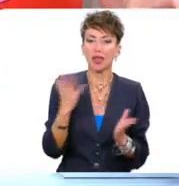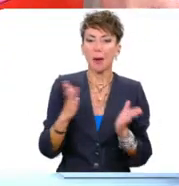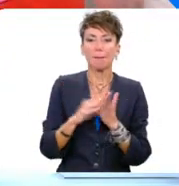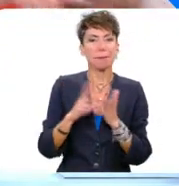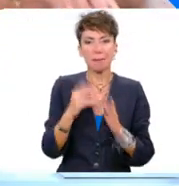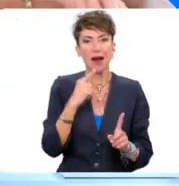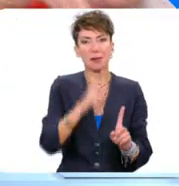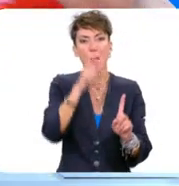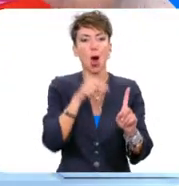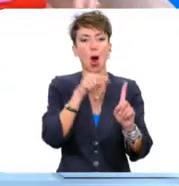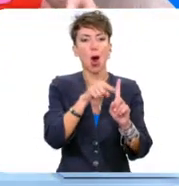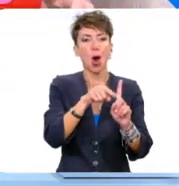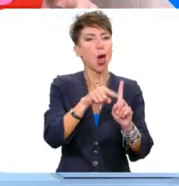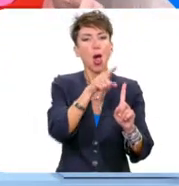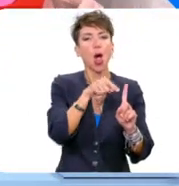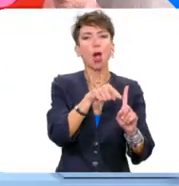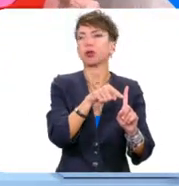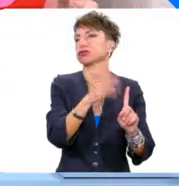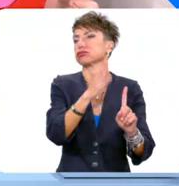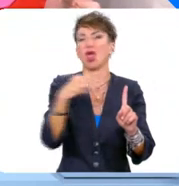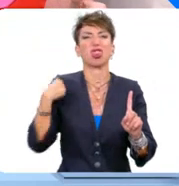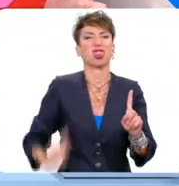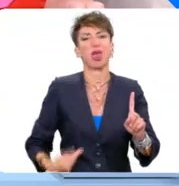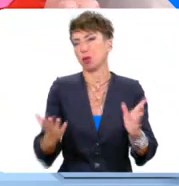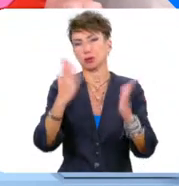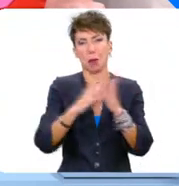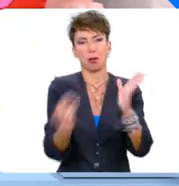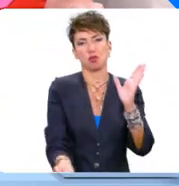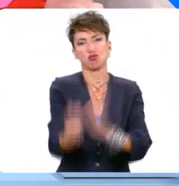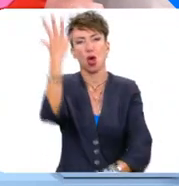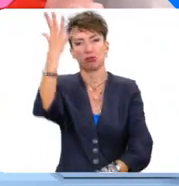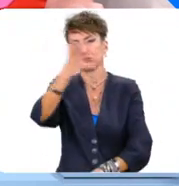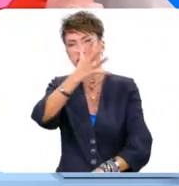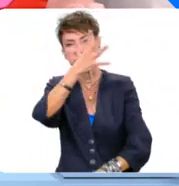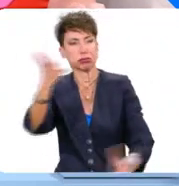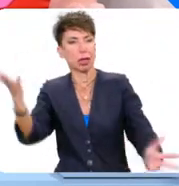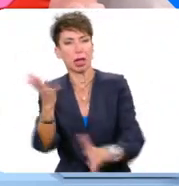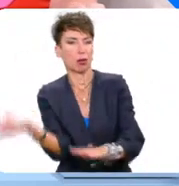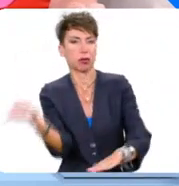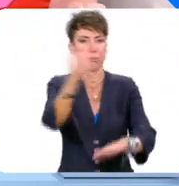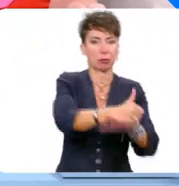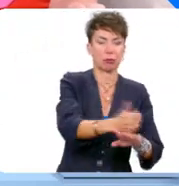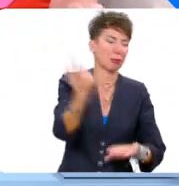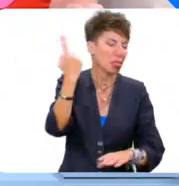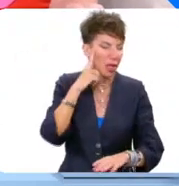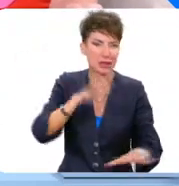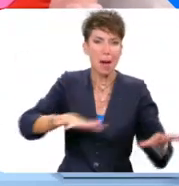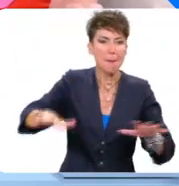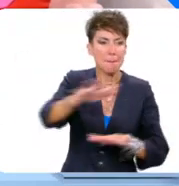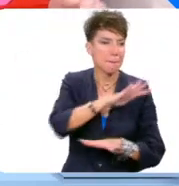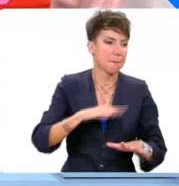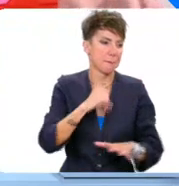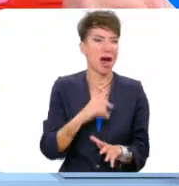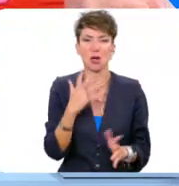γίνει πρώτη φλεβάρη ελογ ναι εάν ο δήμαρχος είναι από δεν γνωρίζει καθόλου την περιοχή γιατί ήρθε πρόσφατα να